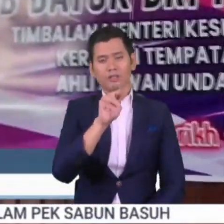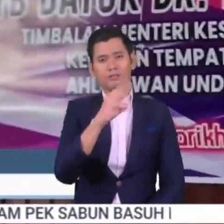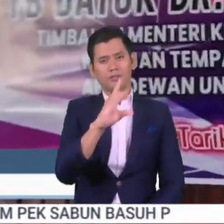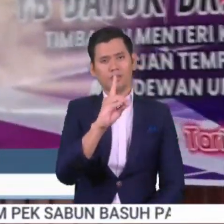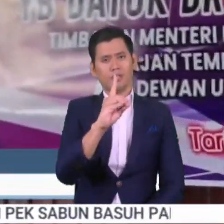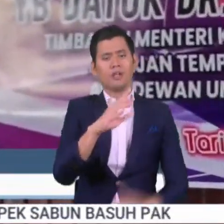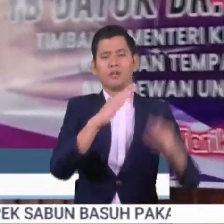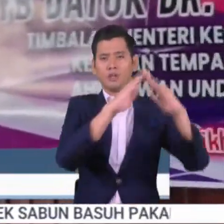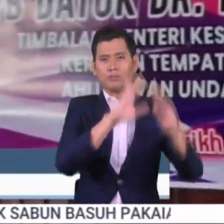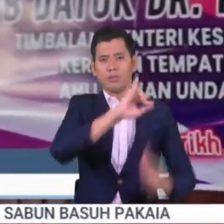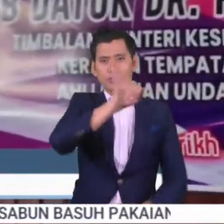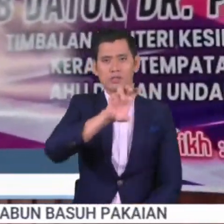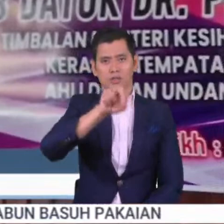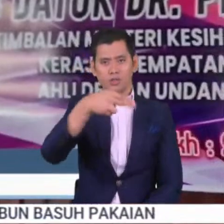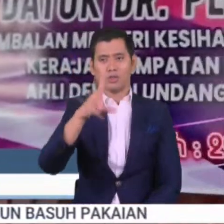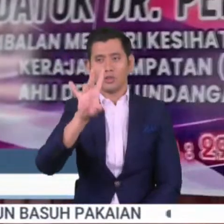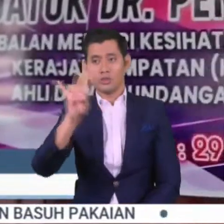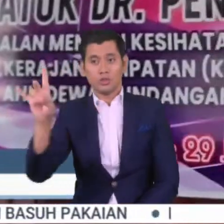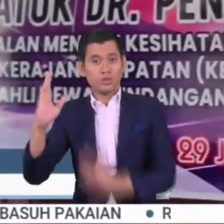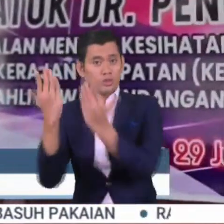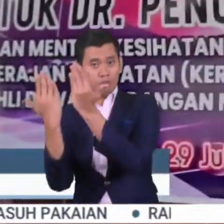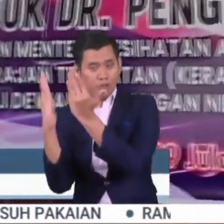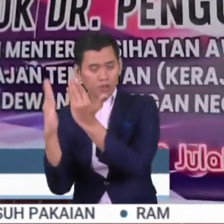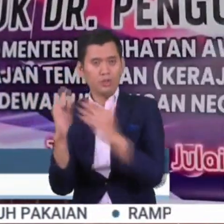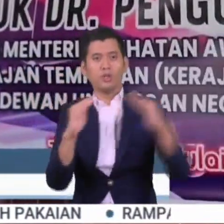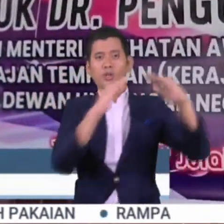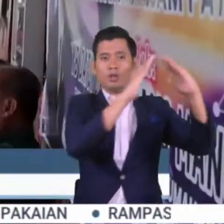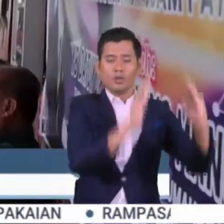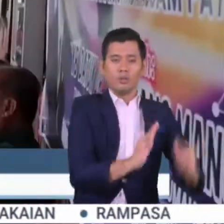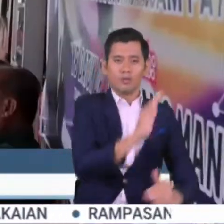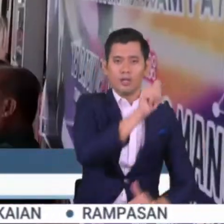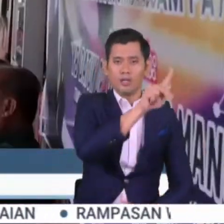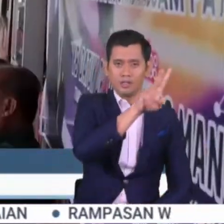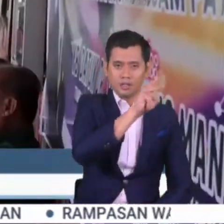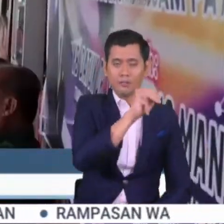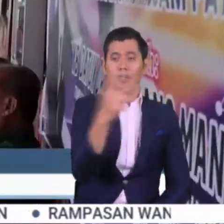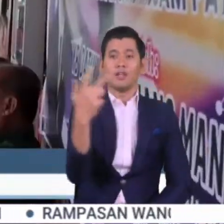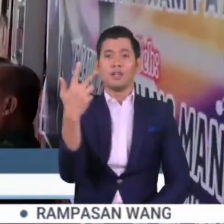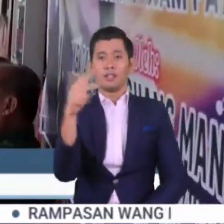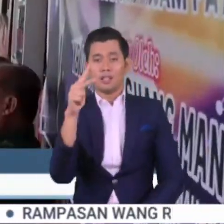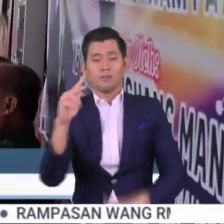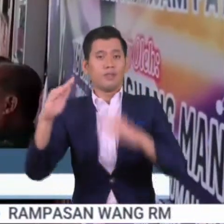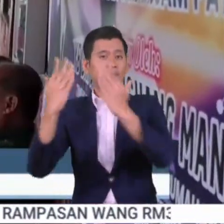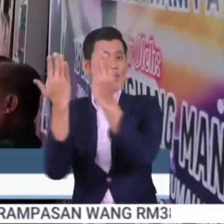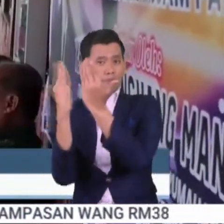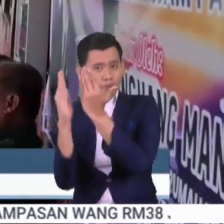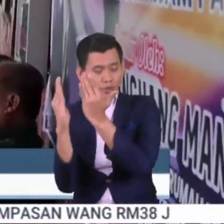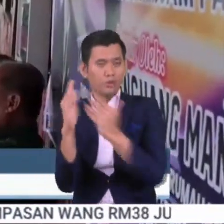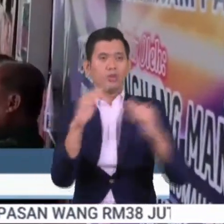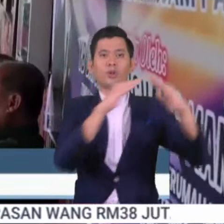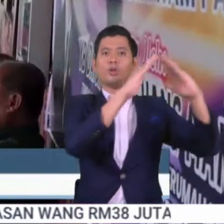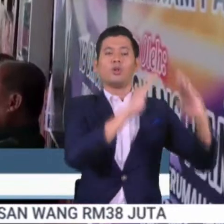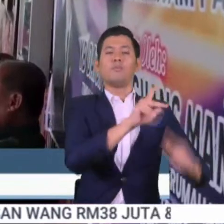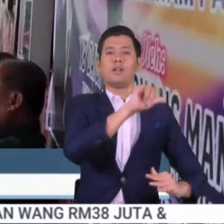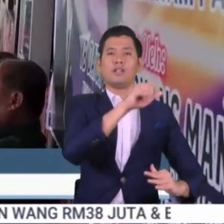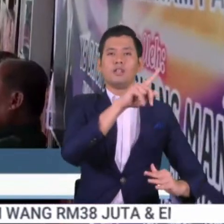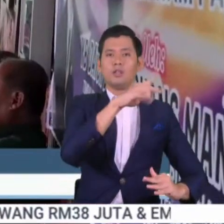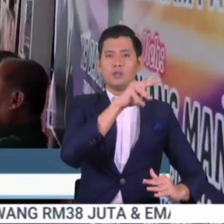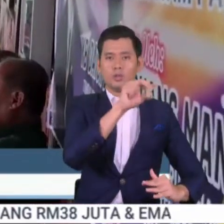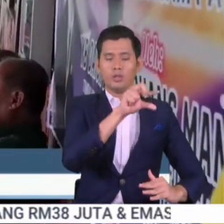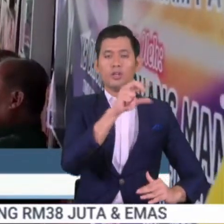George Ijus 77 pintu, Rumah Asam 13 pintu dan Rumah Ngelingkong 34